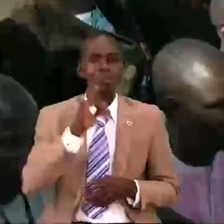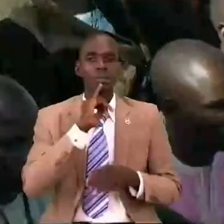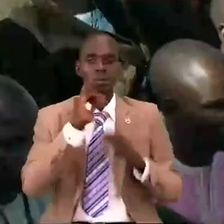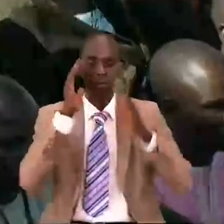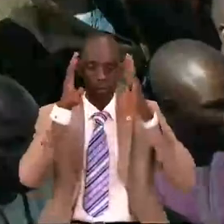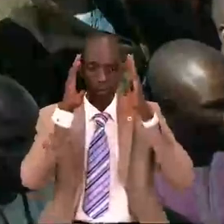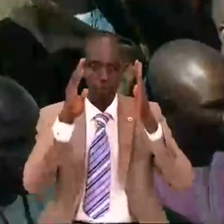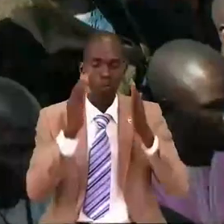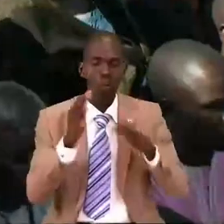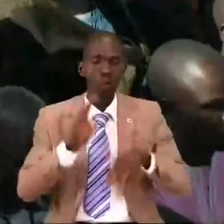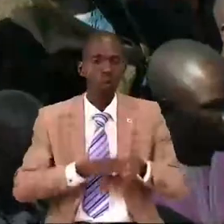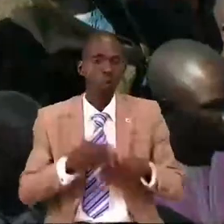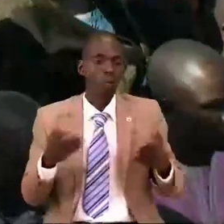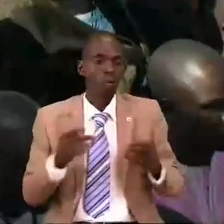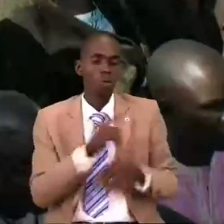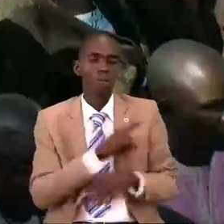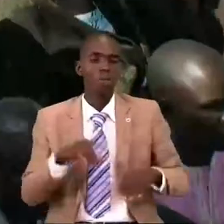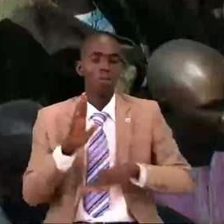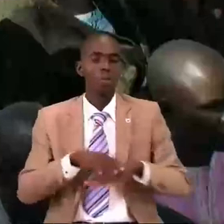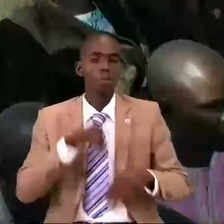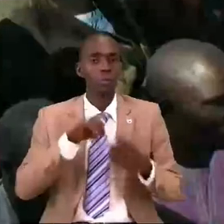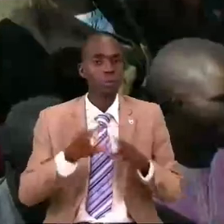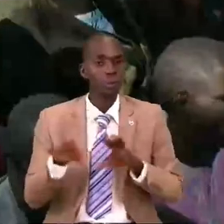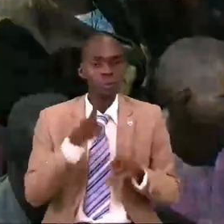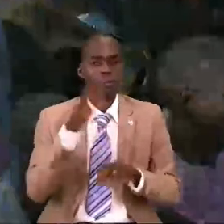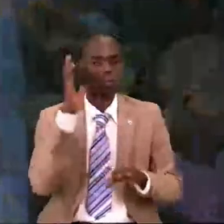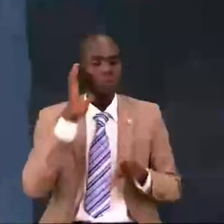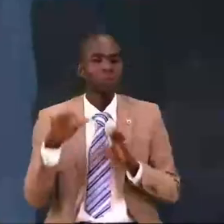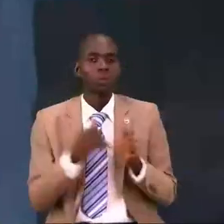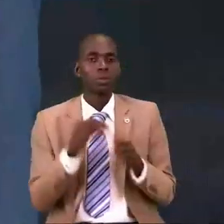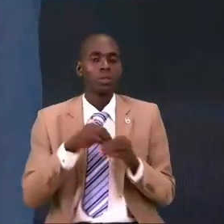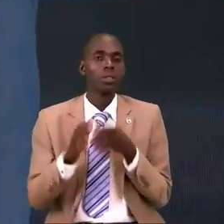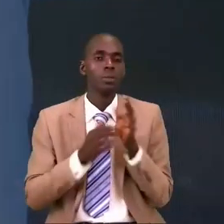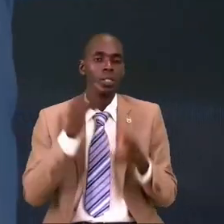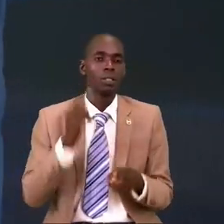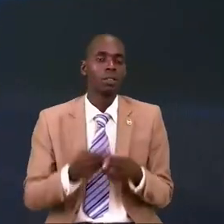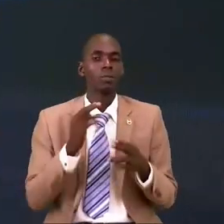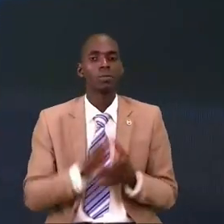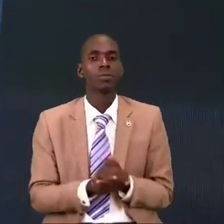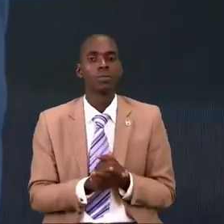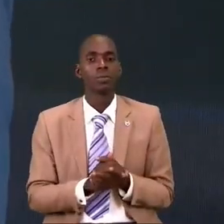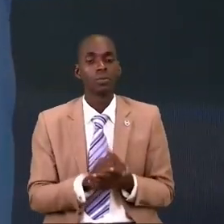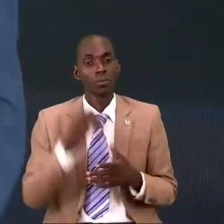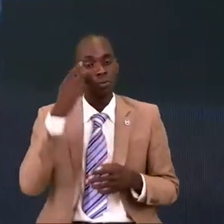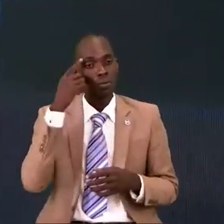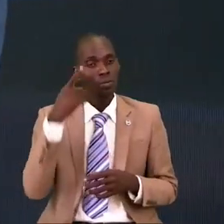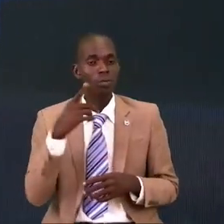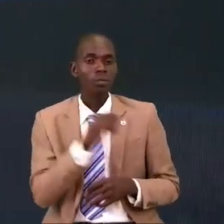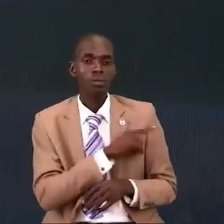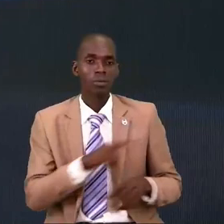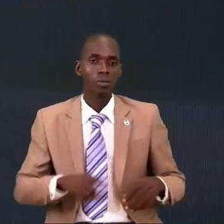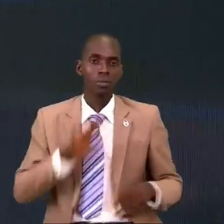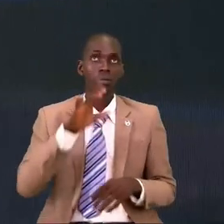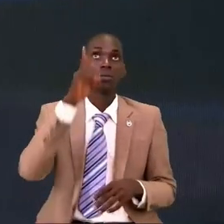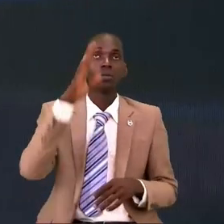de Jésus. Car l'Éternel, ton Dieu, est avec toi. Est au présent. Toujours.